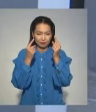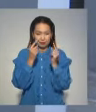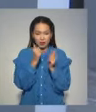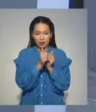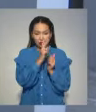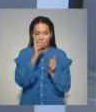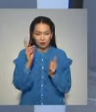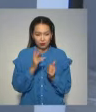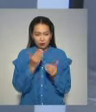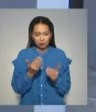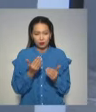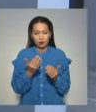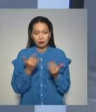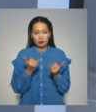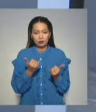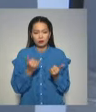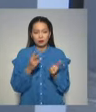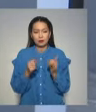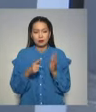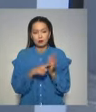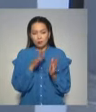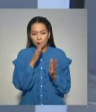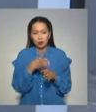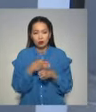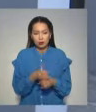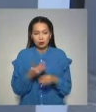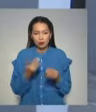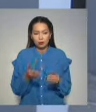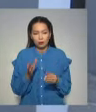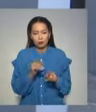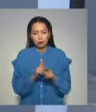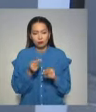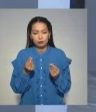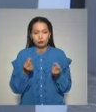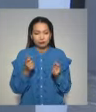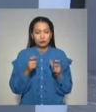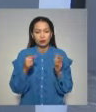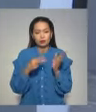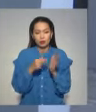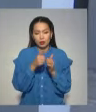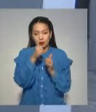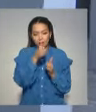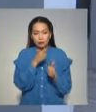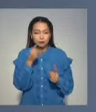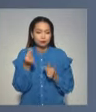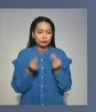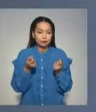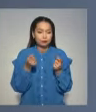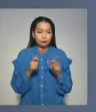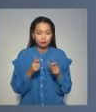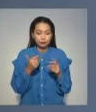его сократили на 7 лет. И в связи с этим возросла стоимость ежемесячная за кредит.